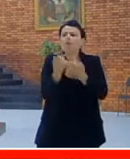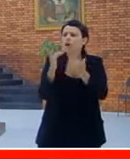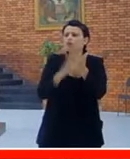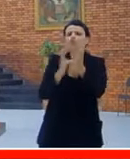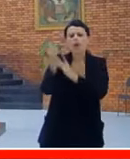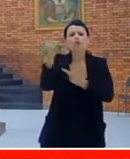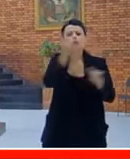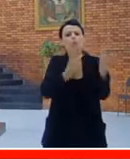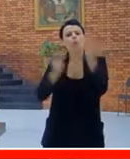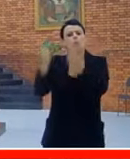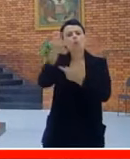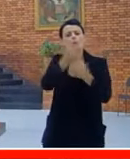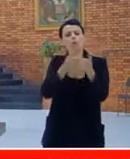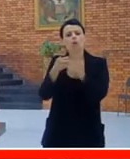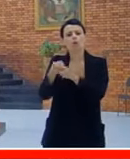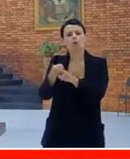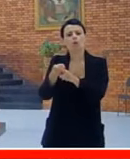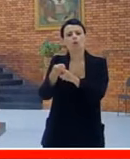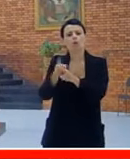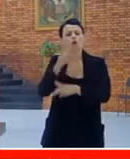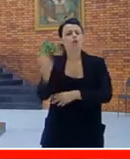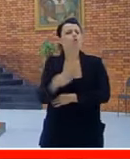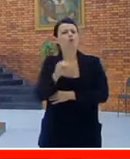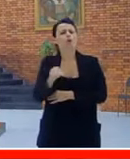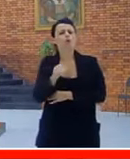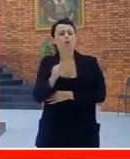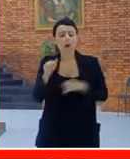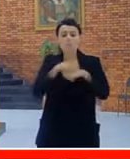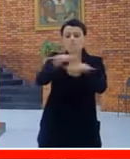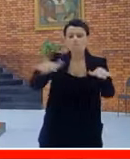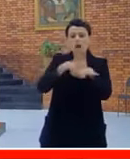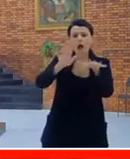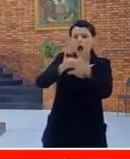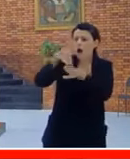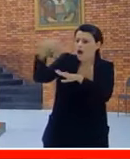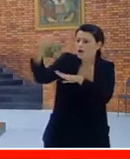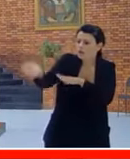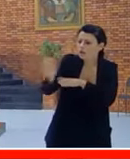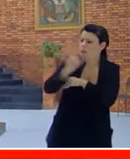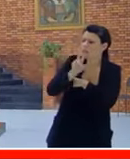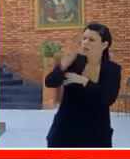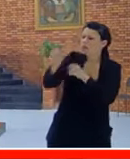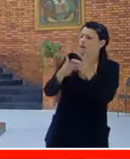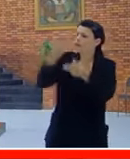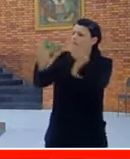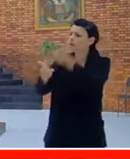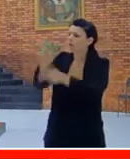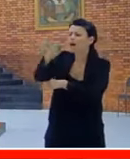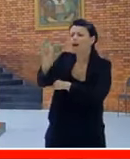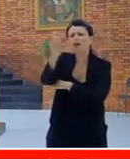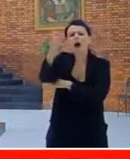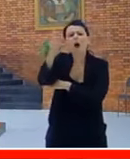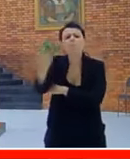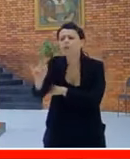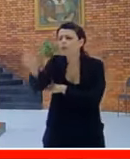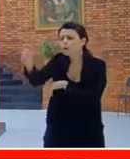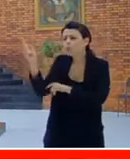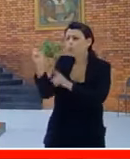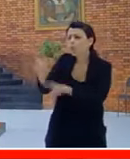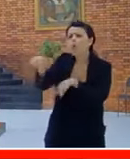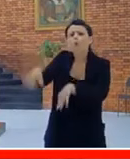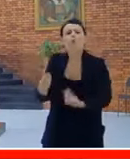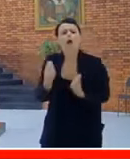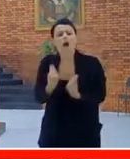Gesù. Lo trovarono di là dal mare e gli dissero: Rabbi, quando sei venuto